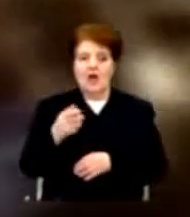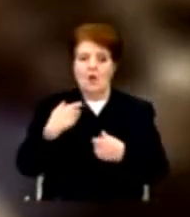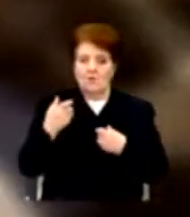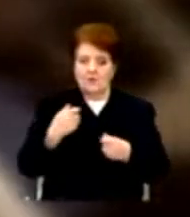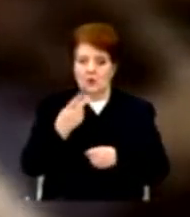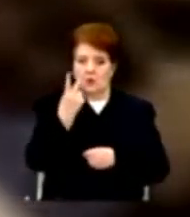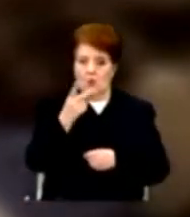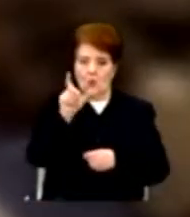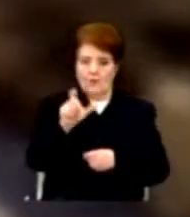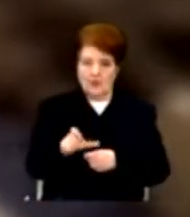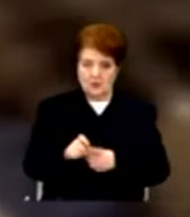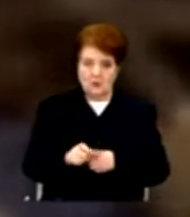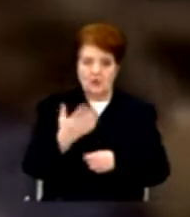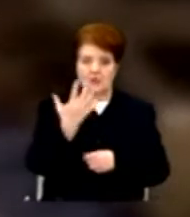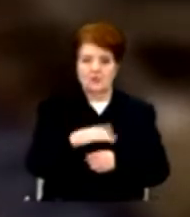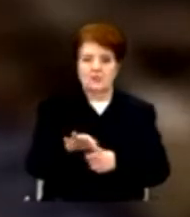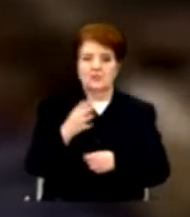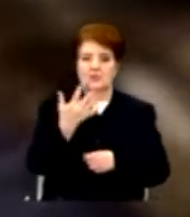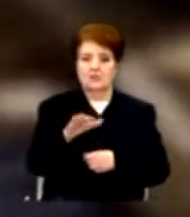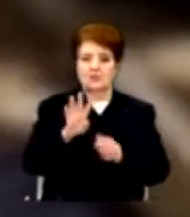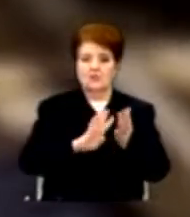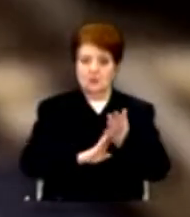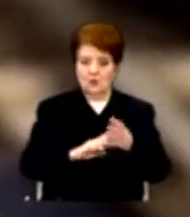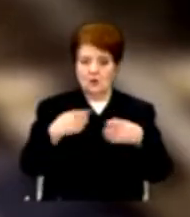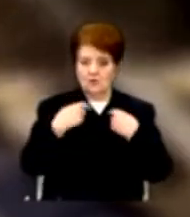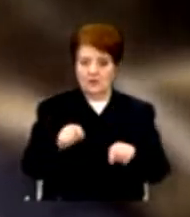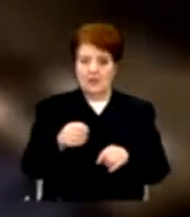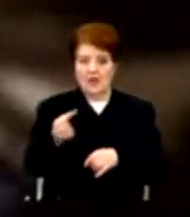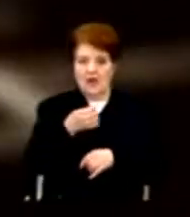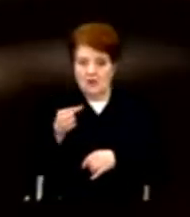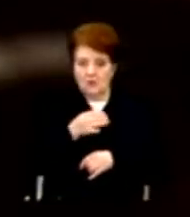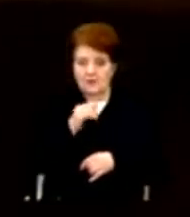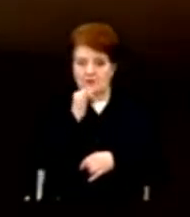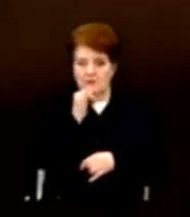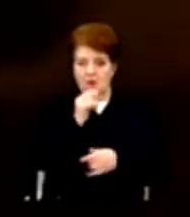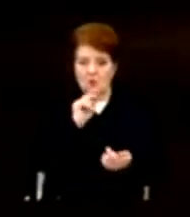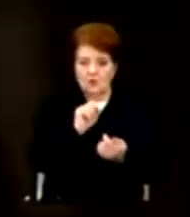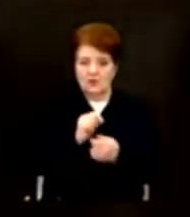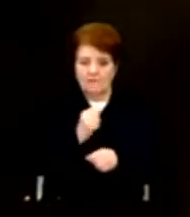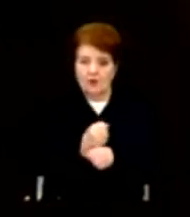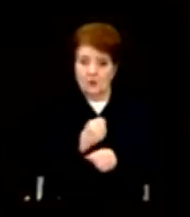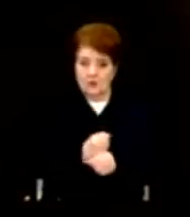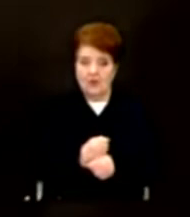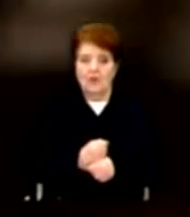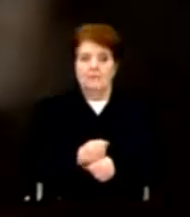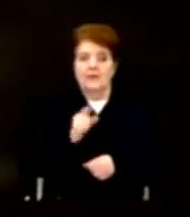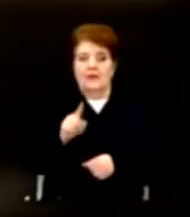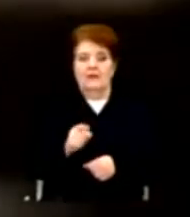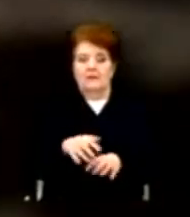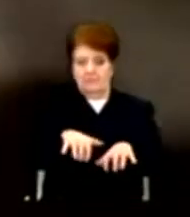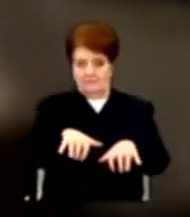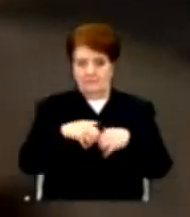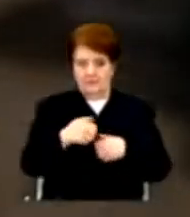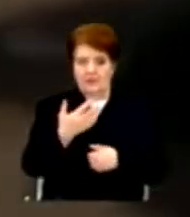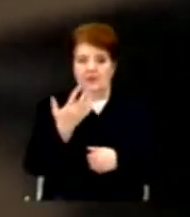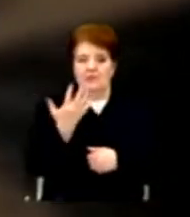două persoane de 50 și 59 de ani care vindeau produse alcoolice și de tutungerie contrafăcute. Valoarea produselor ridicate este